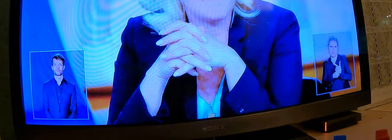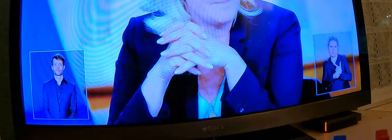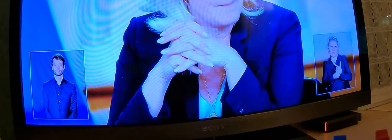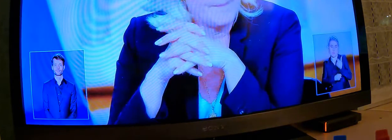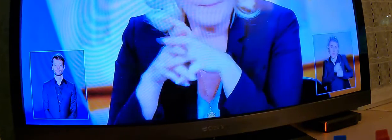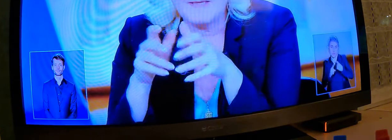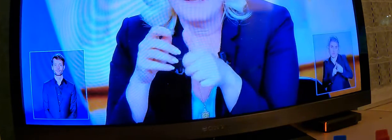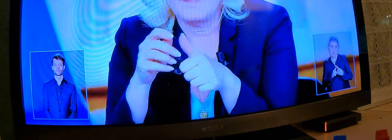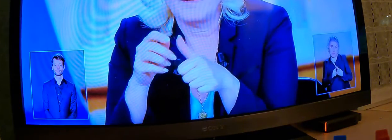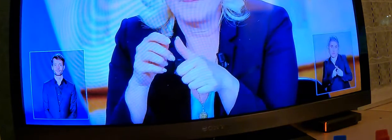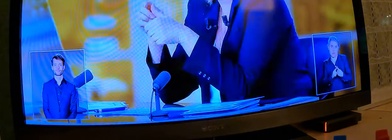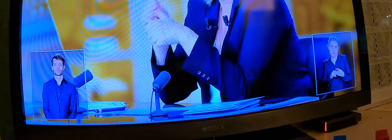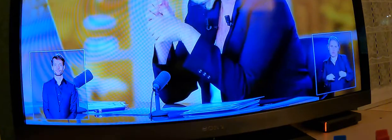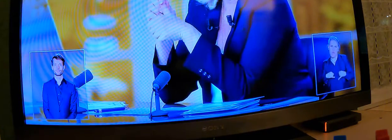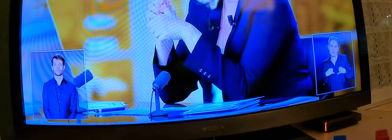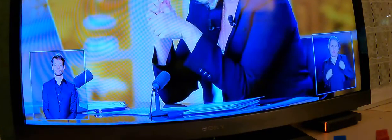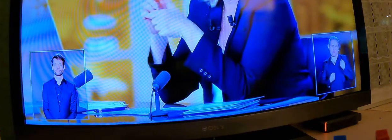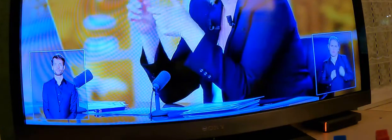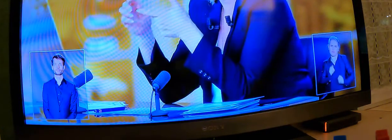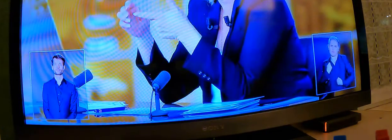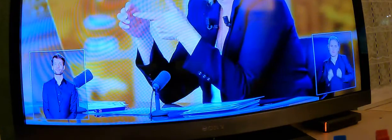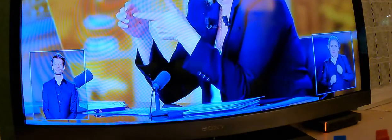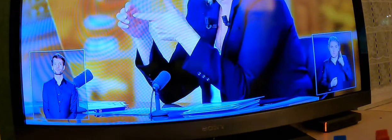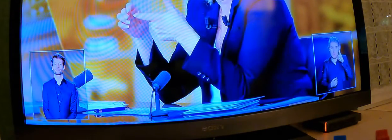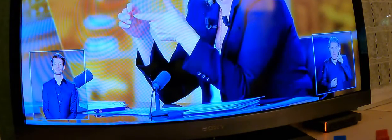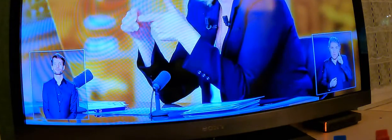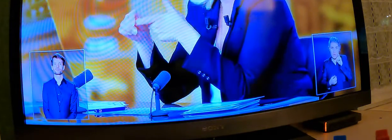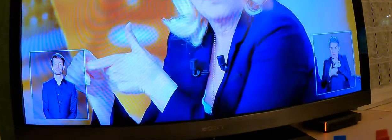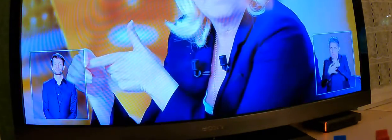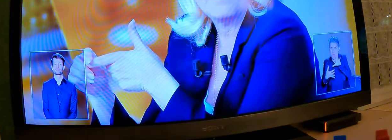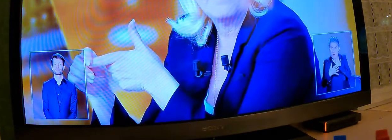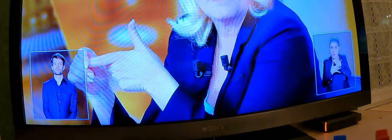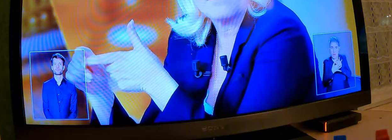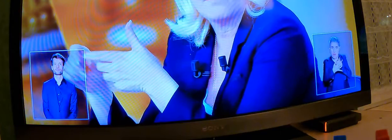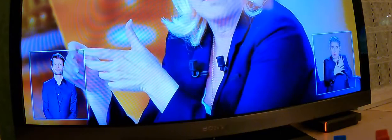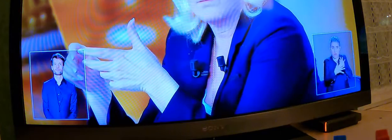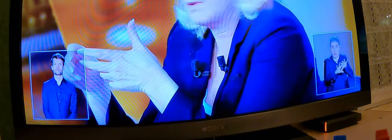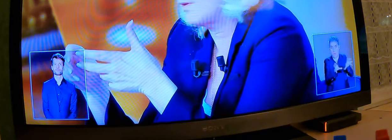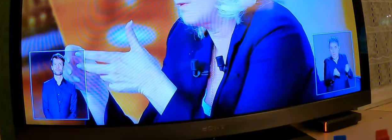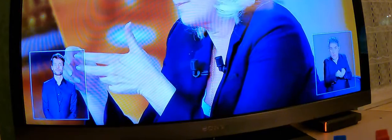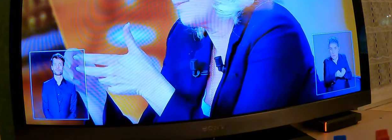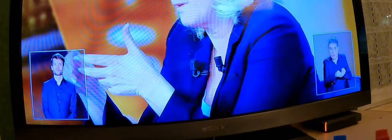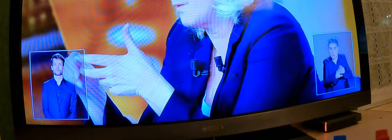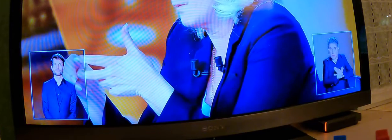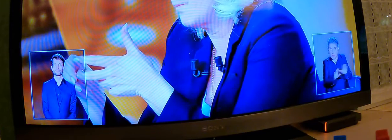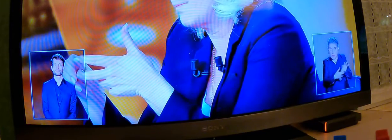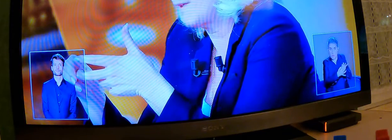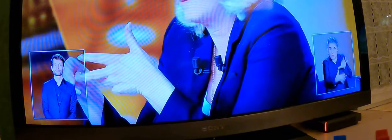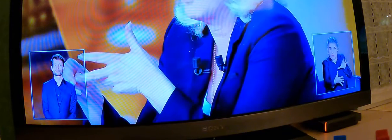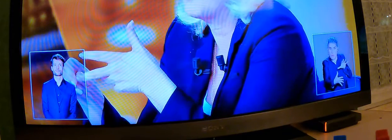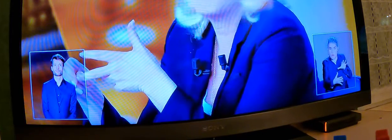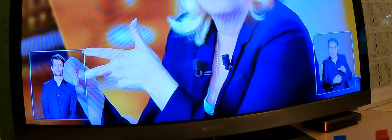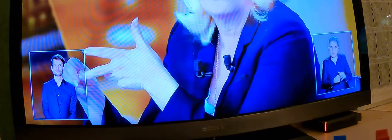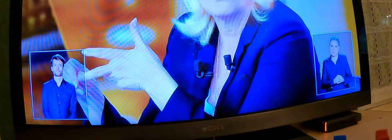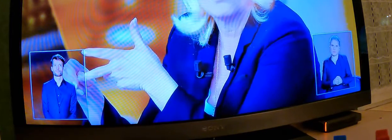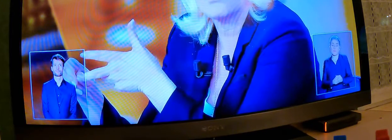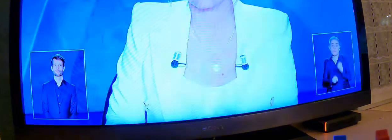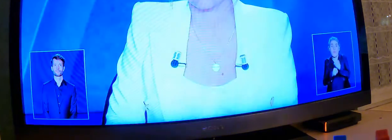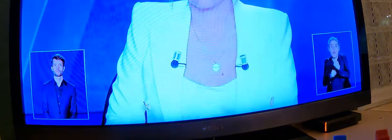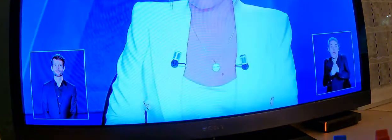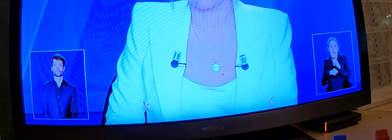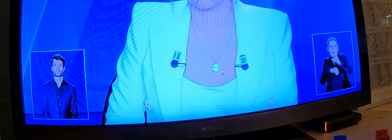deux dernières années et demie, privée de liens sociaux, privée de leur famille bien souvent, privés de leur petit